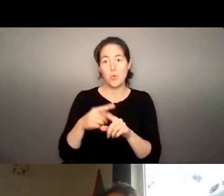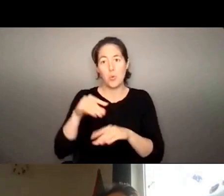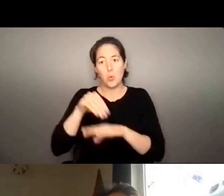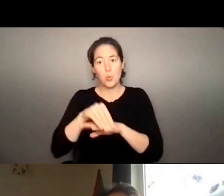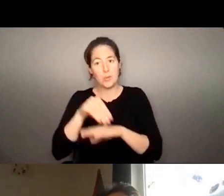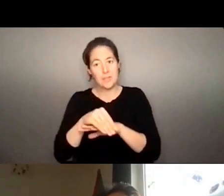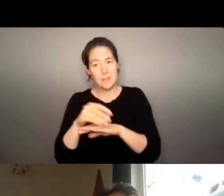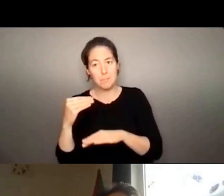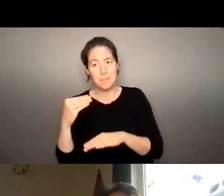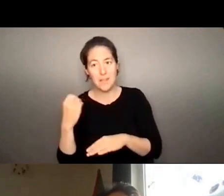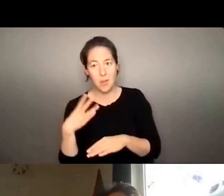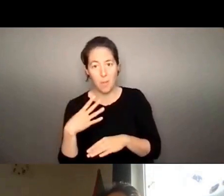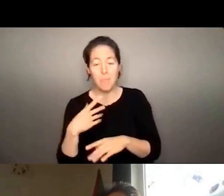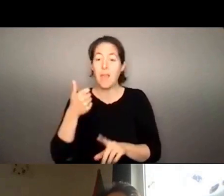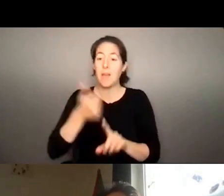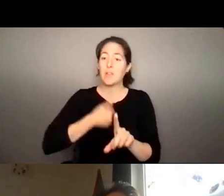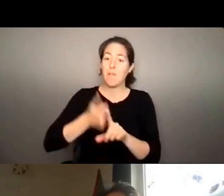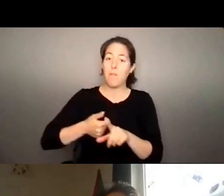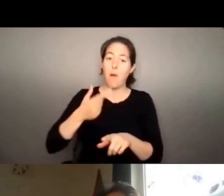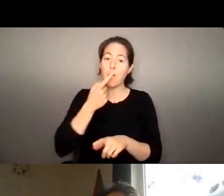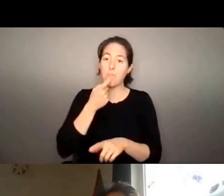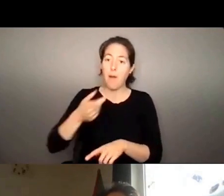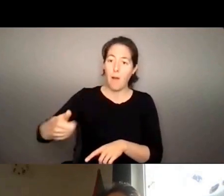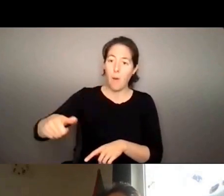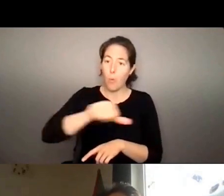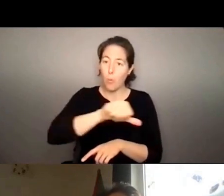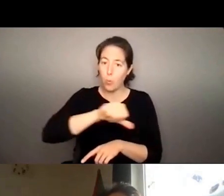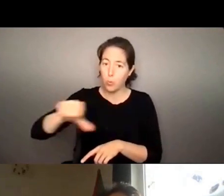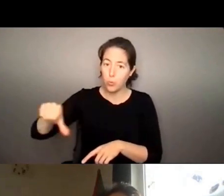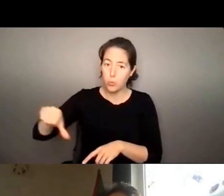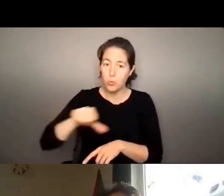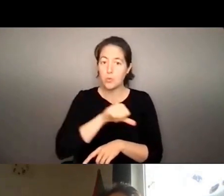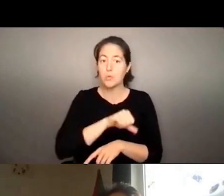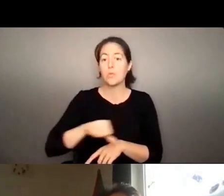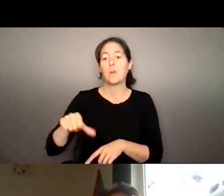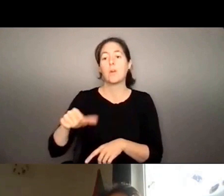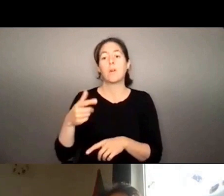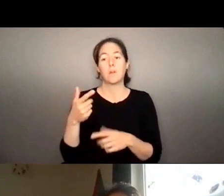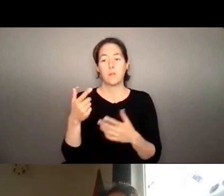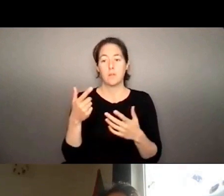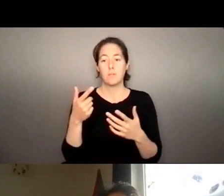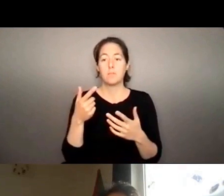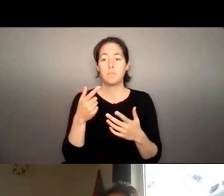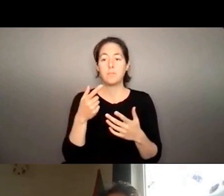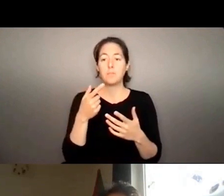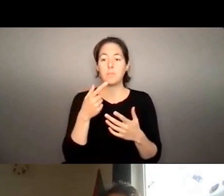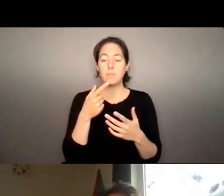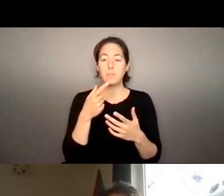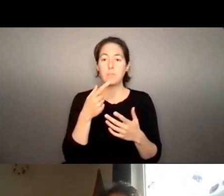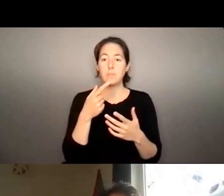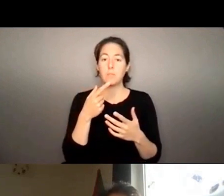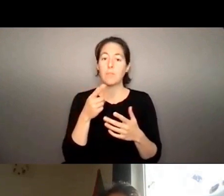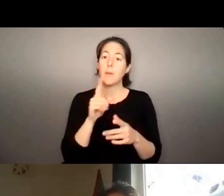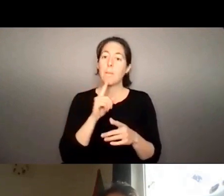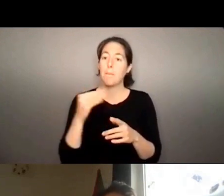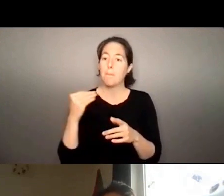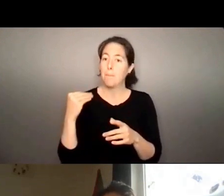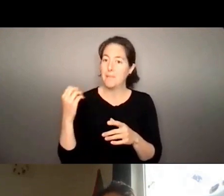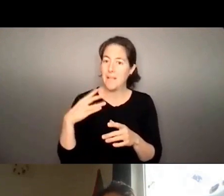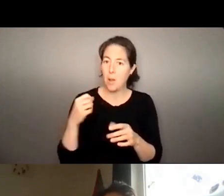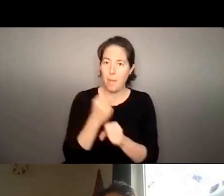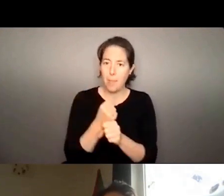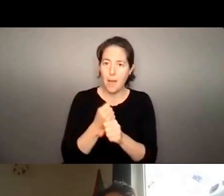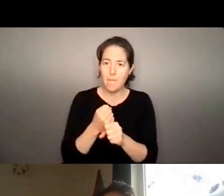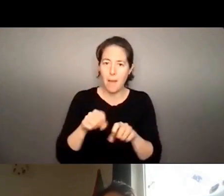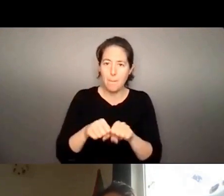plantes, on a l'eau qui va amener les nutriments qui ont été rendus accessibles par le mycélium. Hein, à mesure